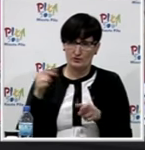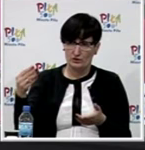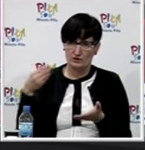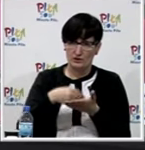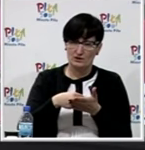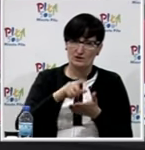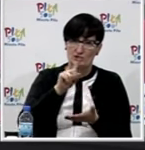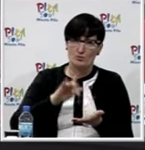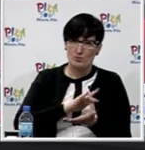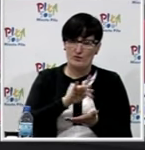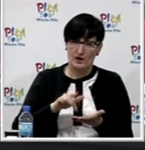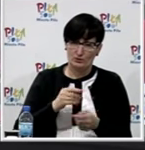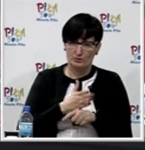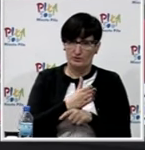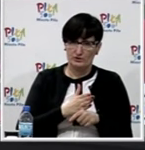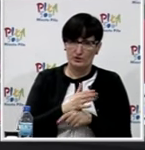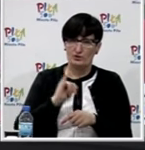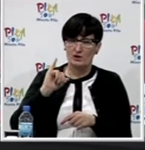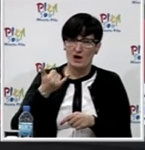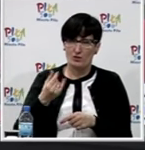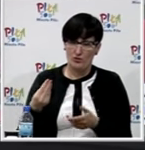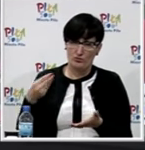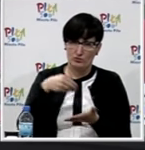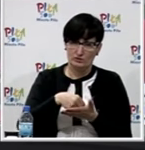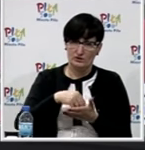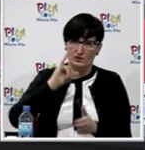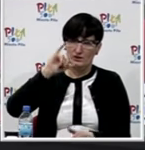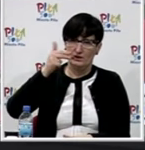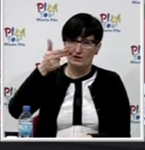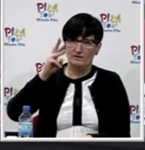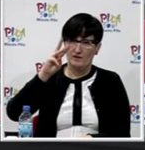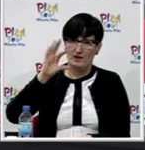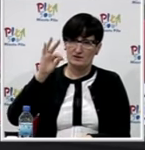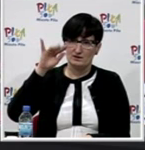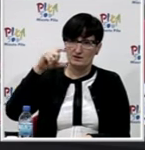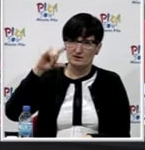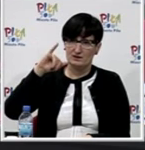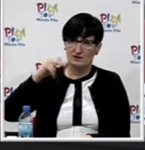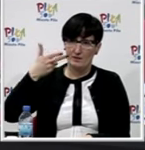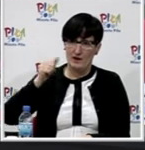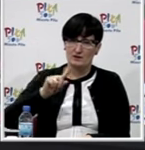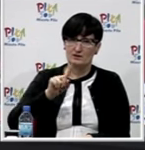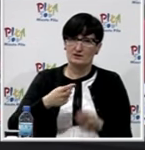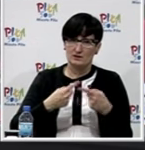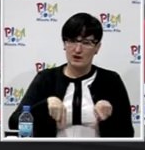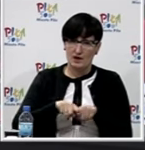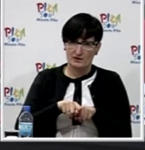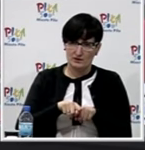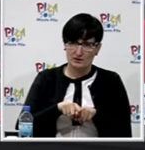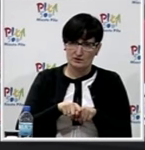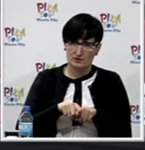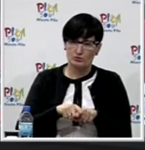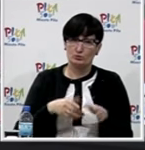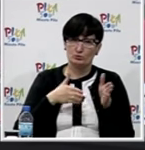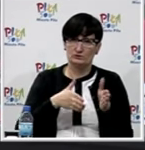powiatu pilskiego jako dotacja inwestycyjna na zadanie związane z realizacją przedsięwzięcia pod nazwą Ulica Podchorążych.